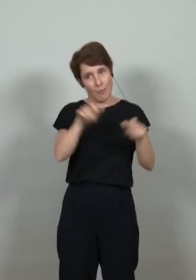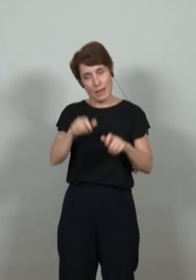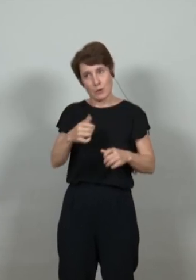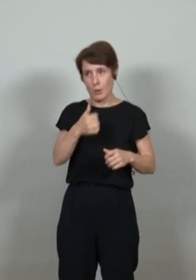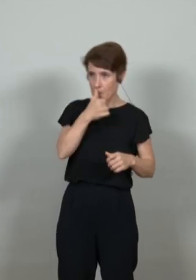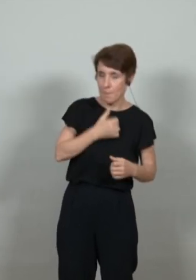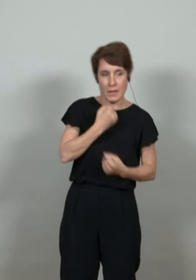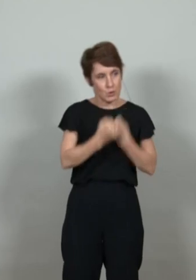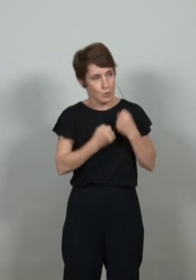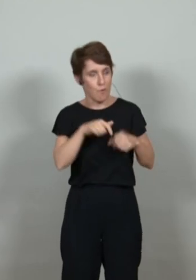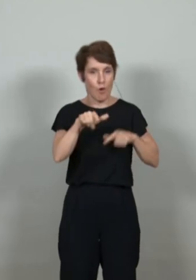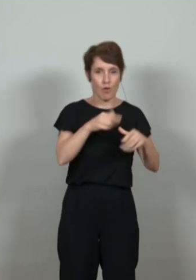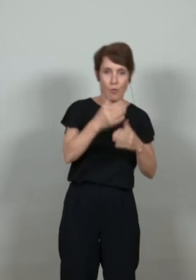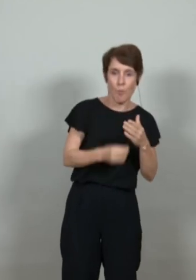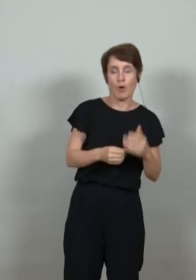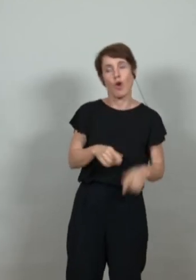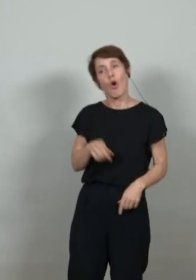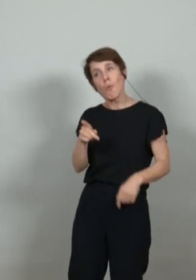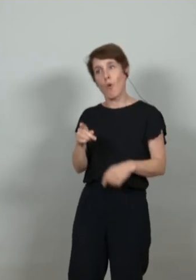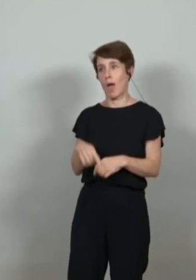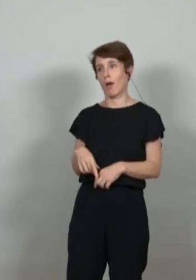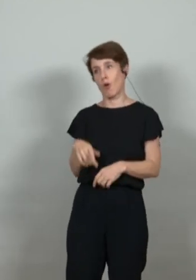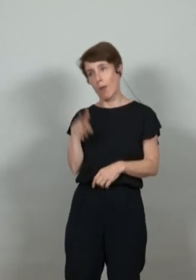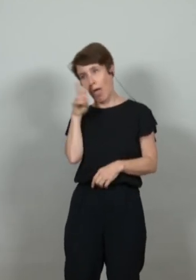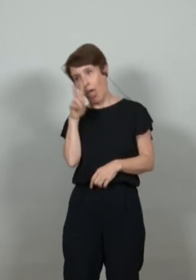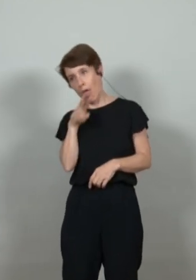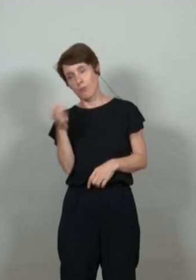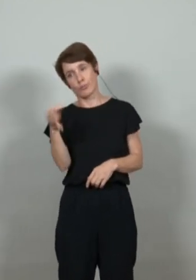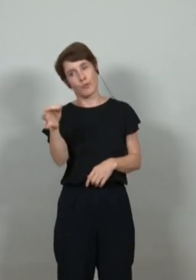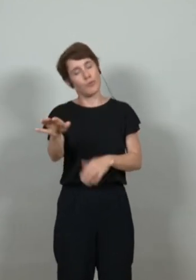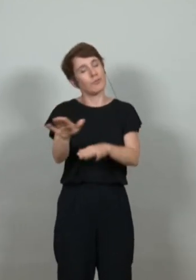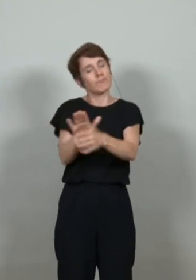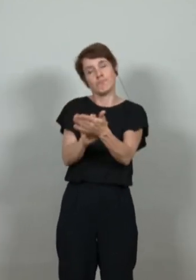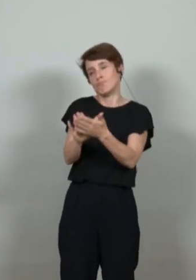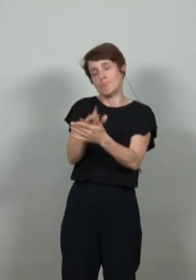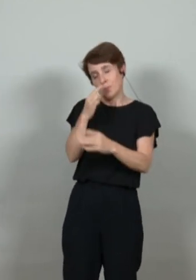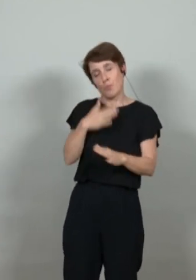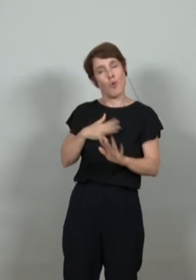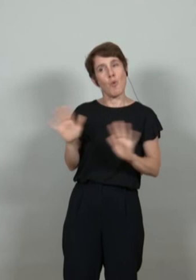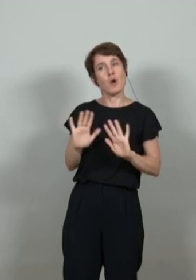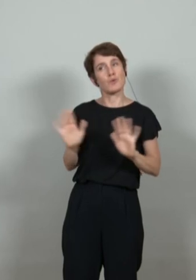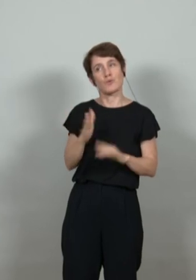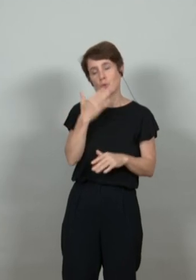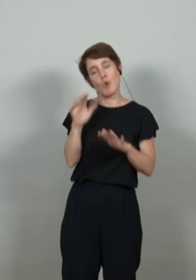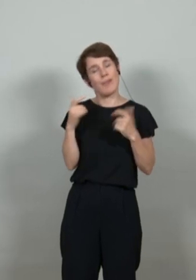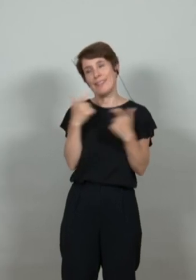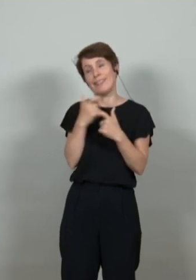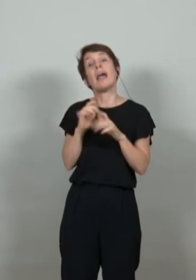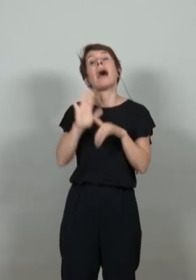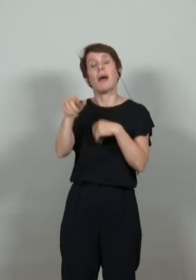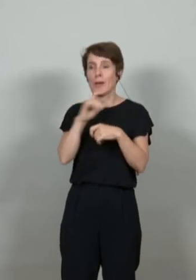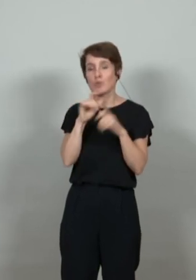là je trouve que c'est un peu border et mettre ça en dérision il y a d'autres espaces on pourra rire à la pause